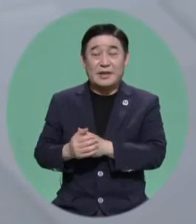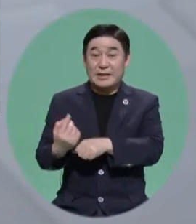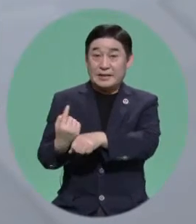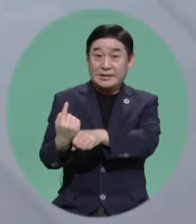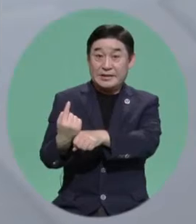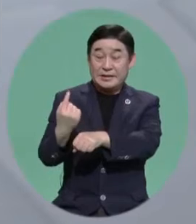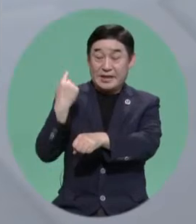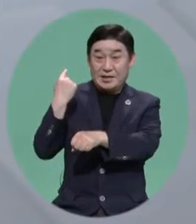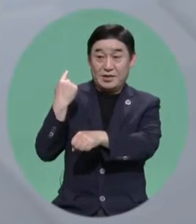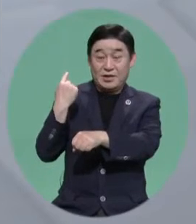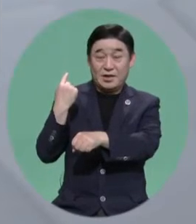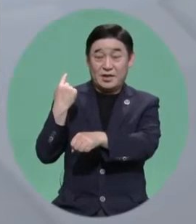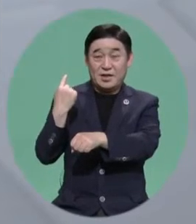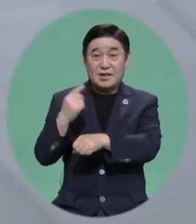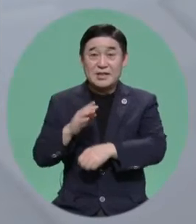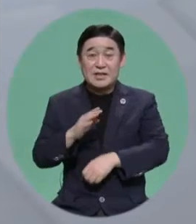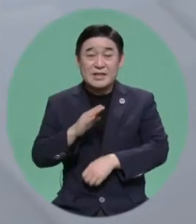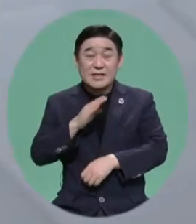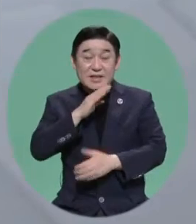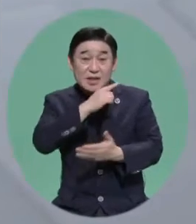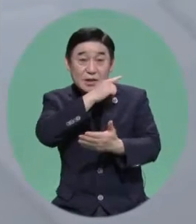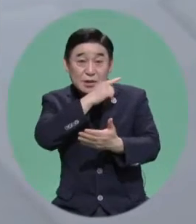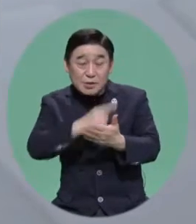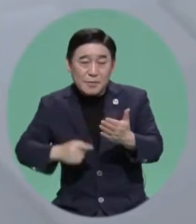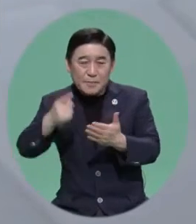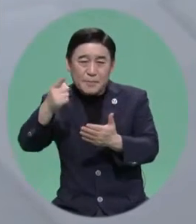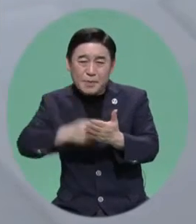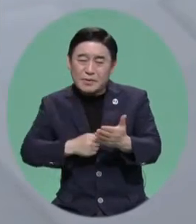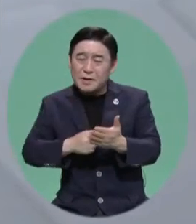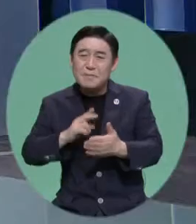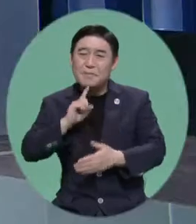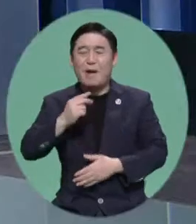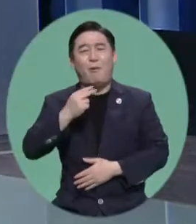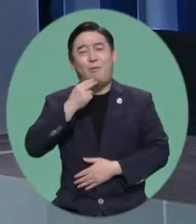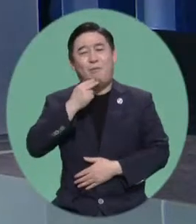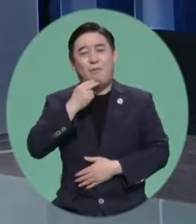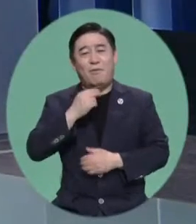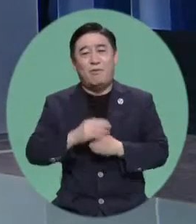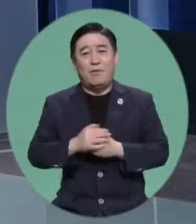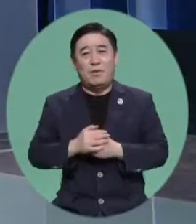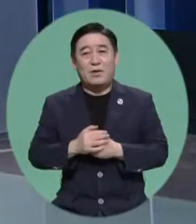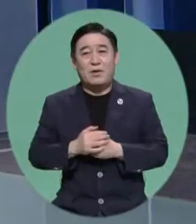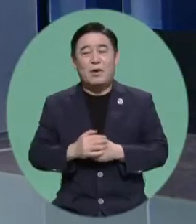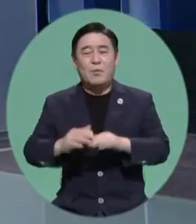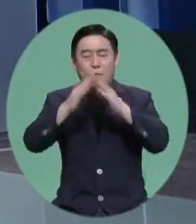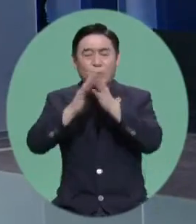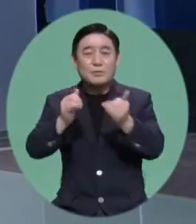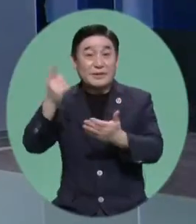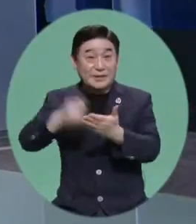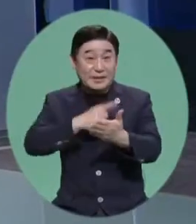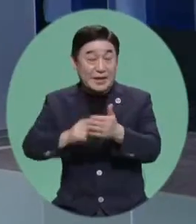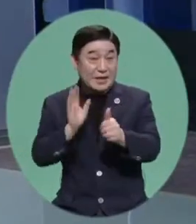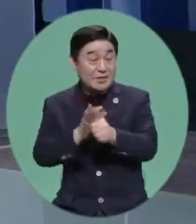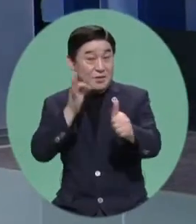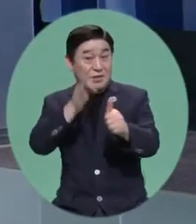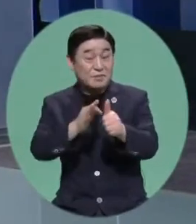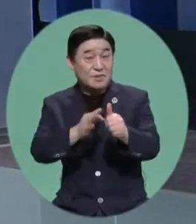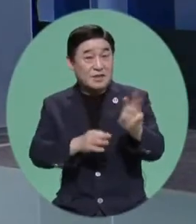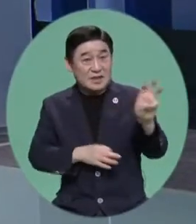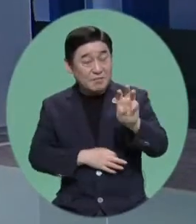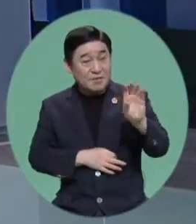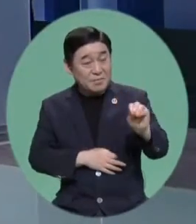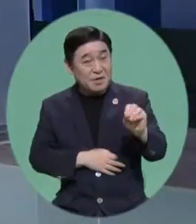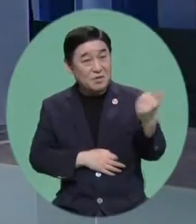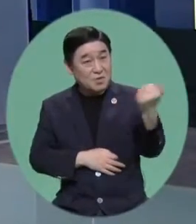작년에 내내 실질 손실에 대한 피해보상 얘기는 안 하셨고 계속 전국민 재난 지원금 30만원